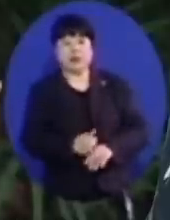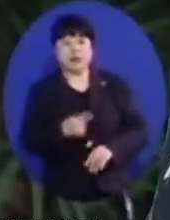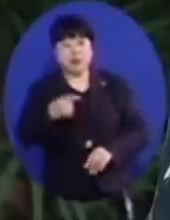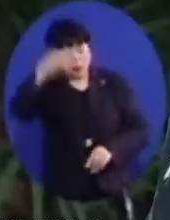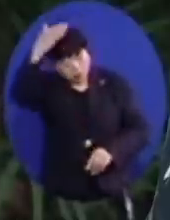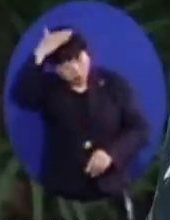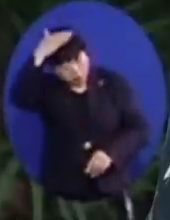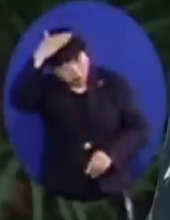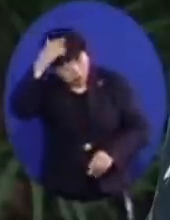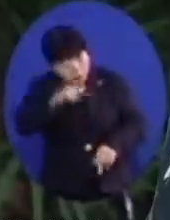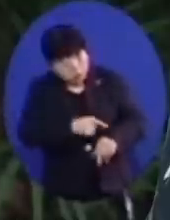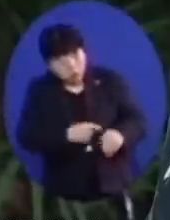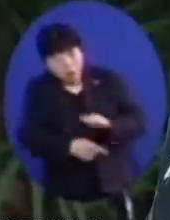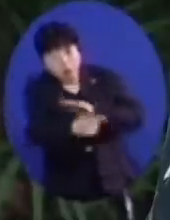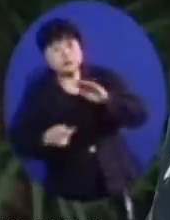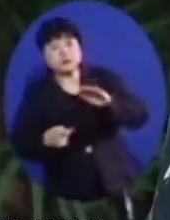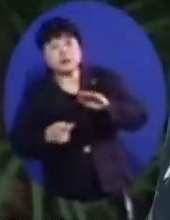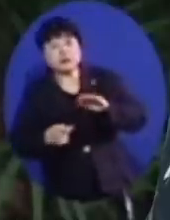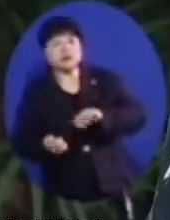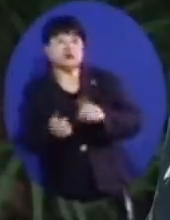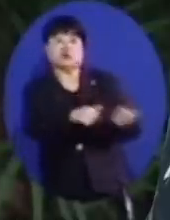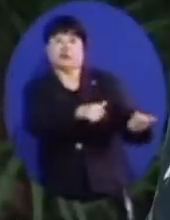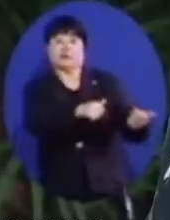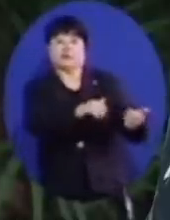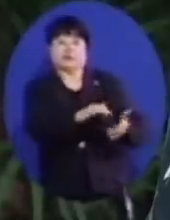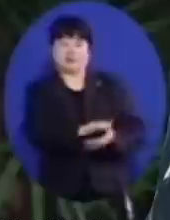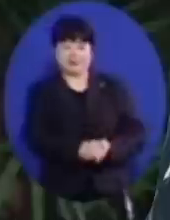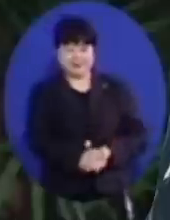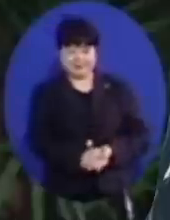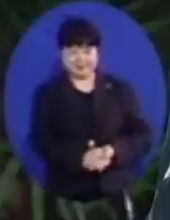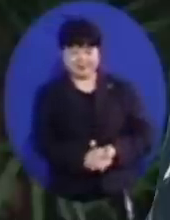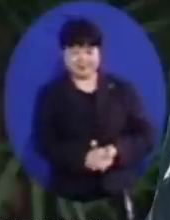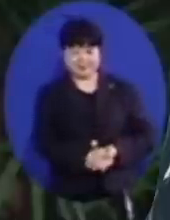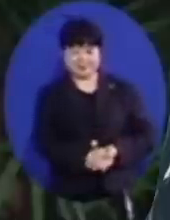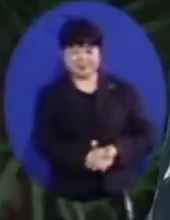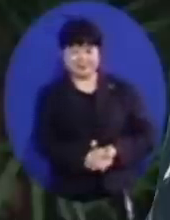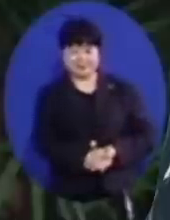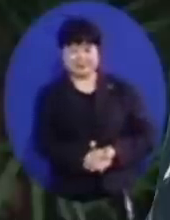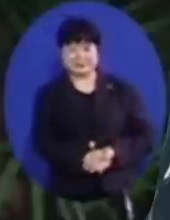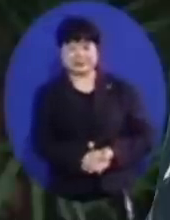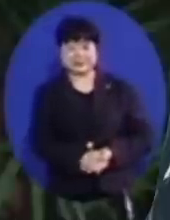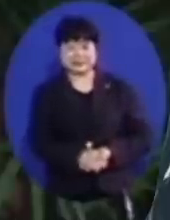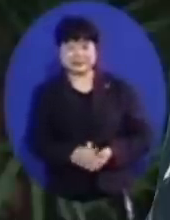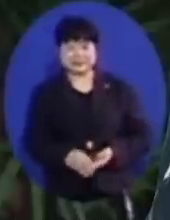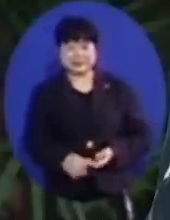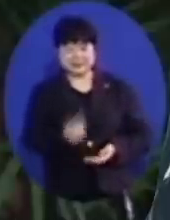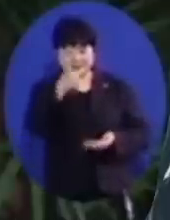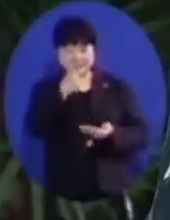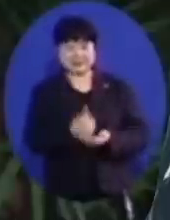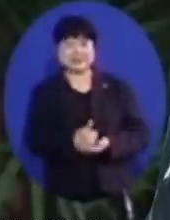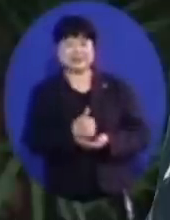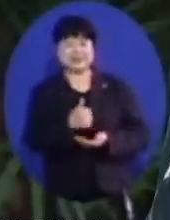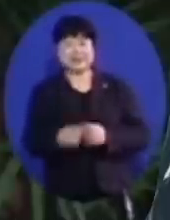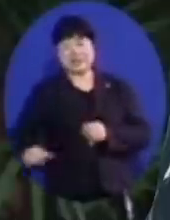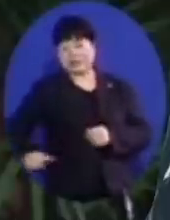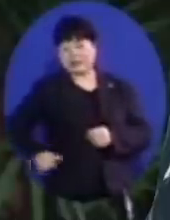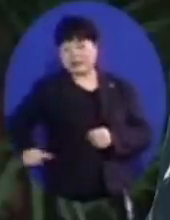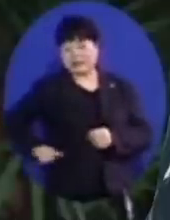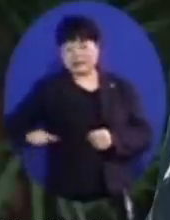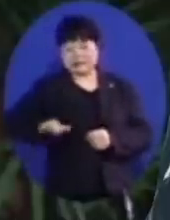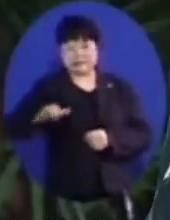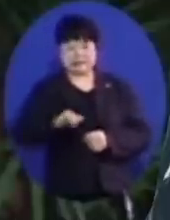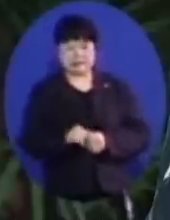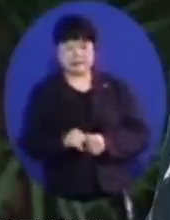목사님 시계를 손에 쥐고서 죽었어요 재벌의 못 준다고 마지막 기도를